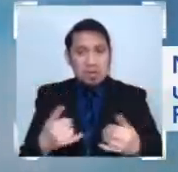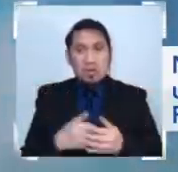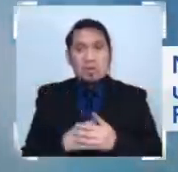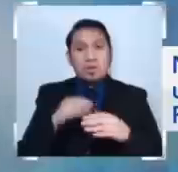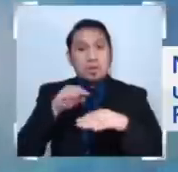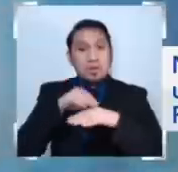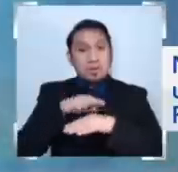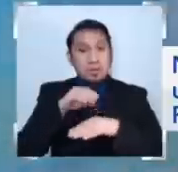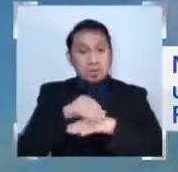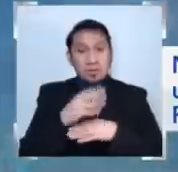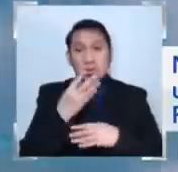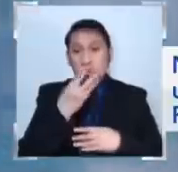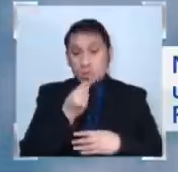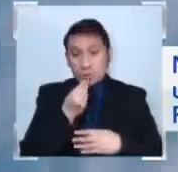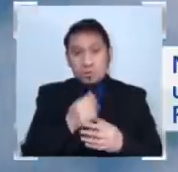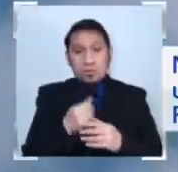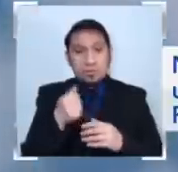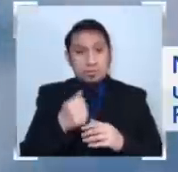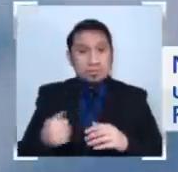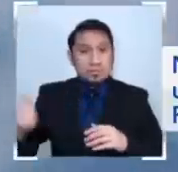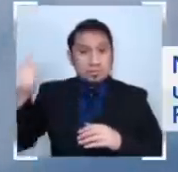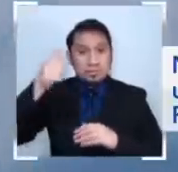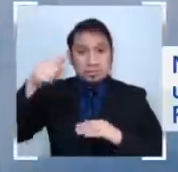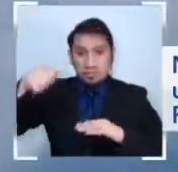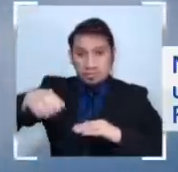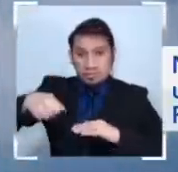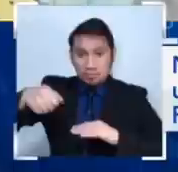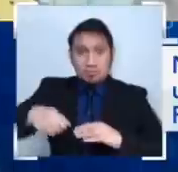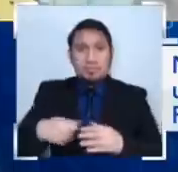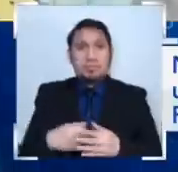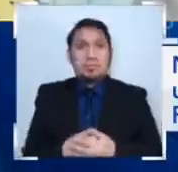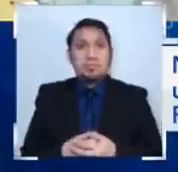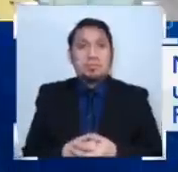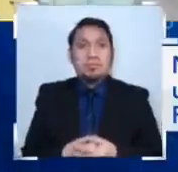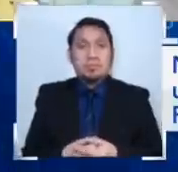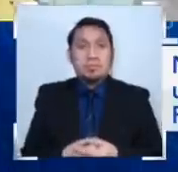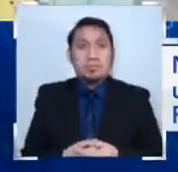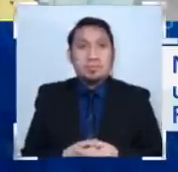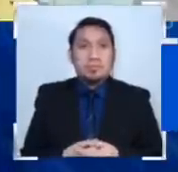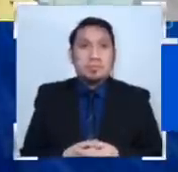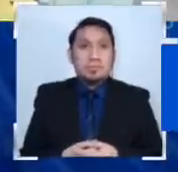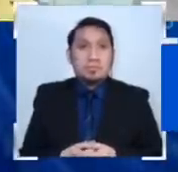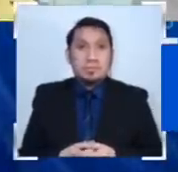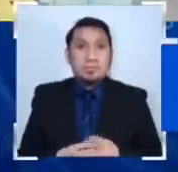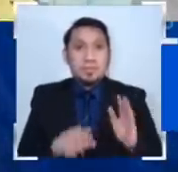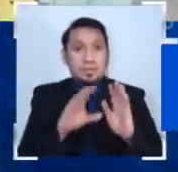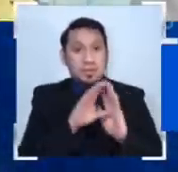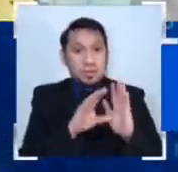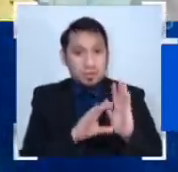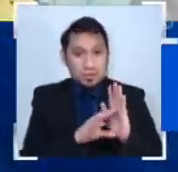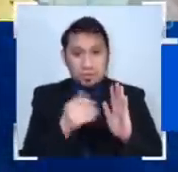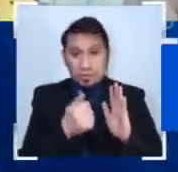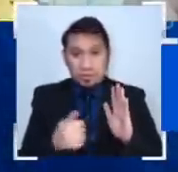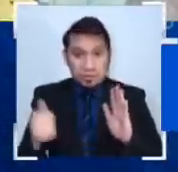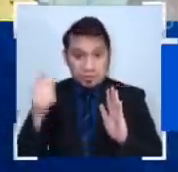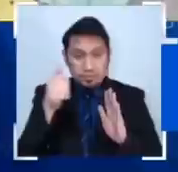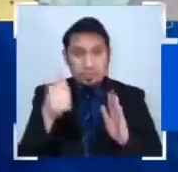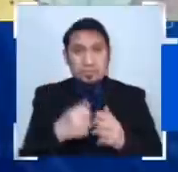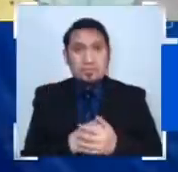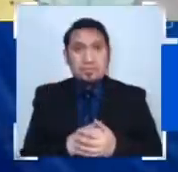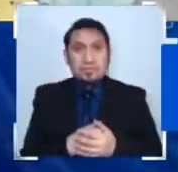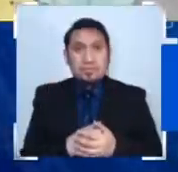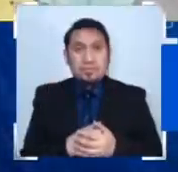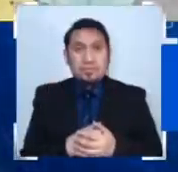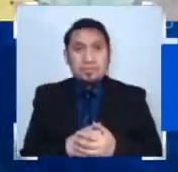dating Supreme Court Senior Associate Justice Antonio Carpio. The Constitution clearly and expressly mandates, and I quote,